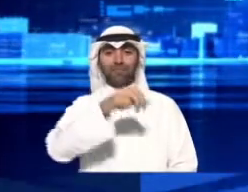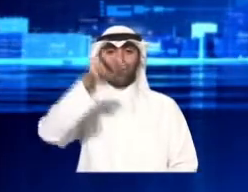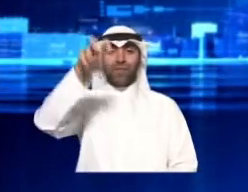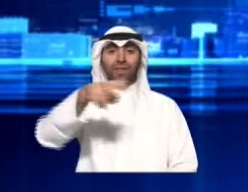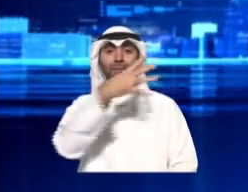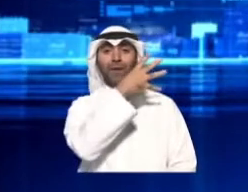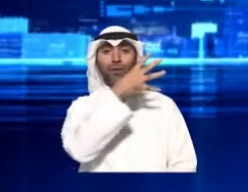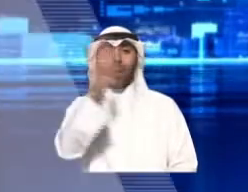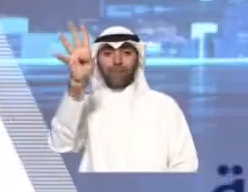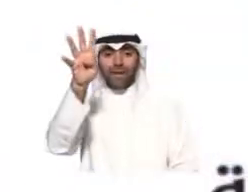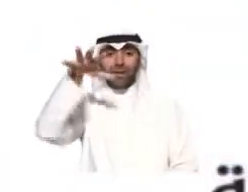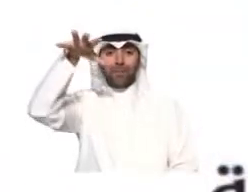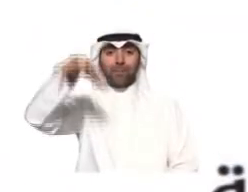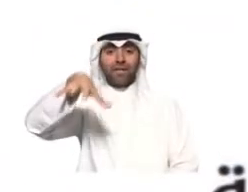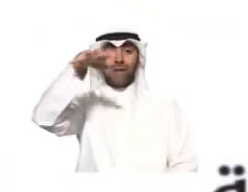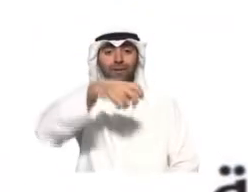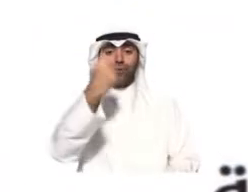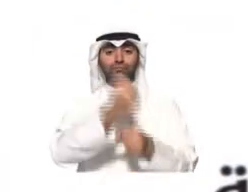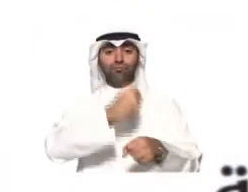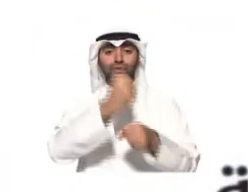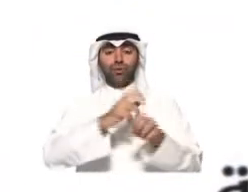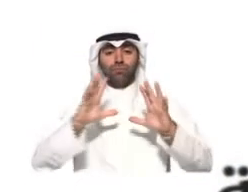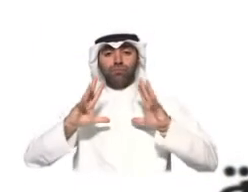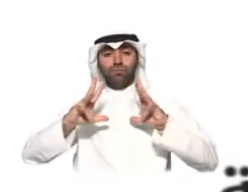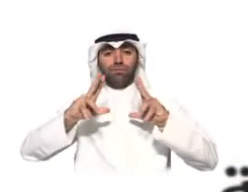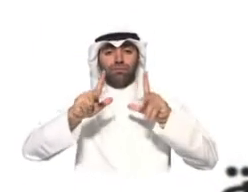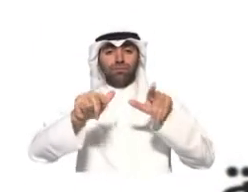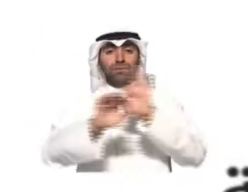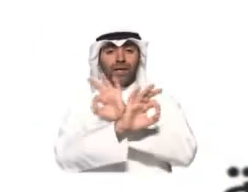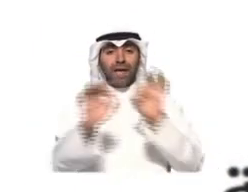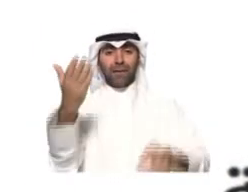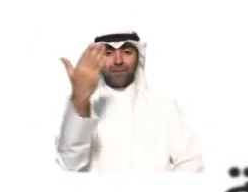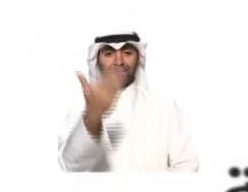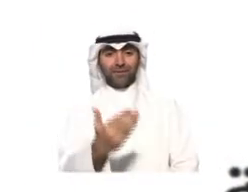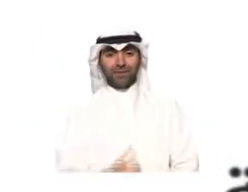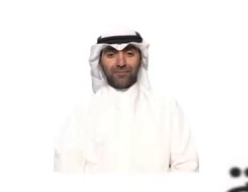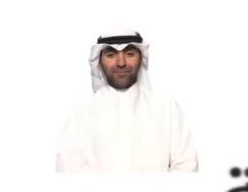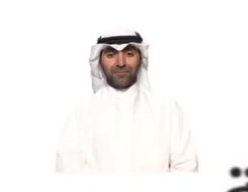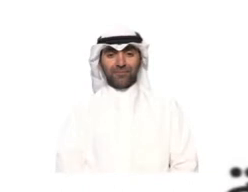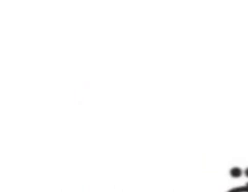وبطول 431 كيلو مترا بعرض الطريق.